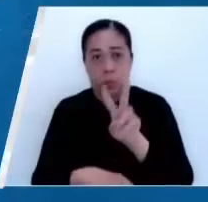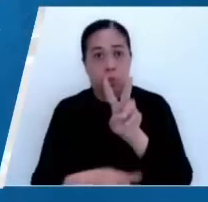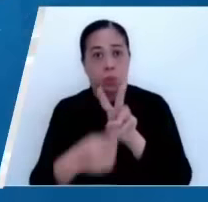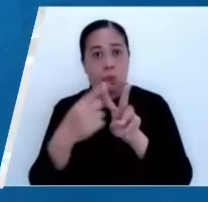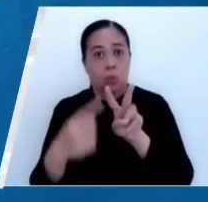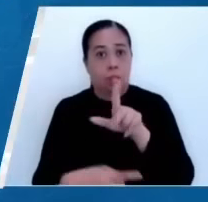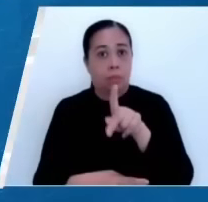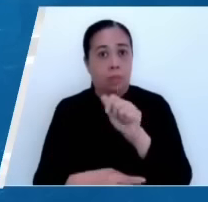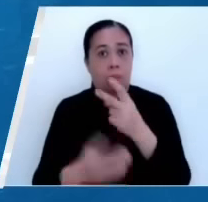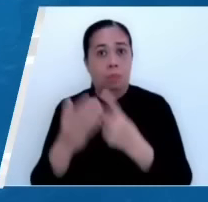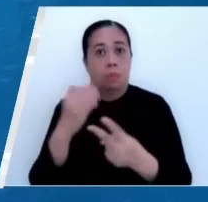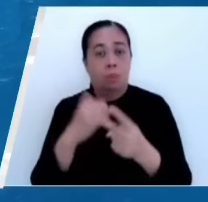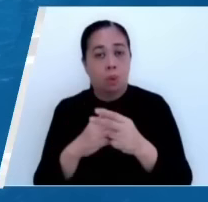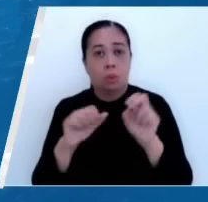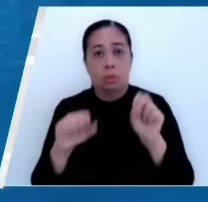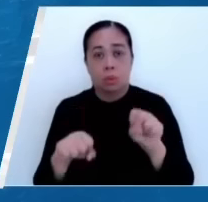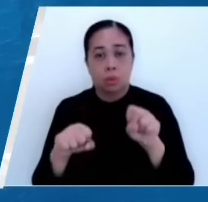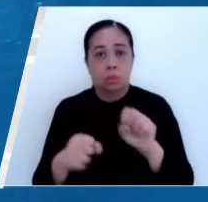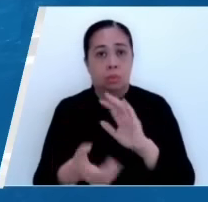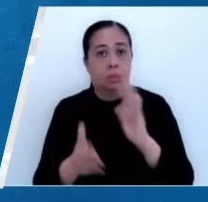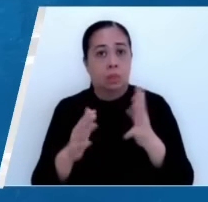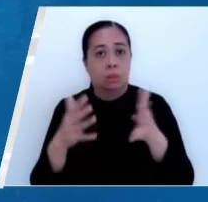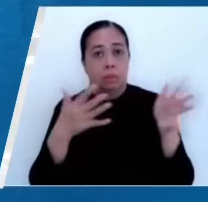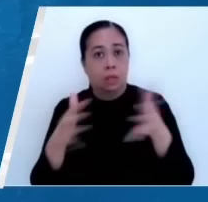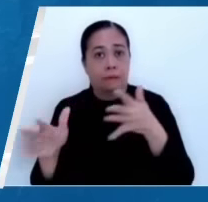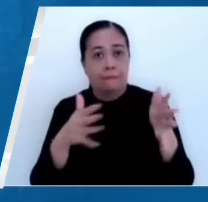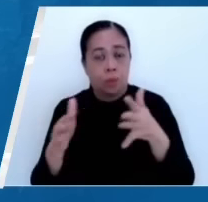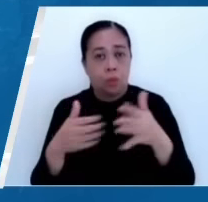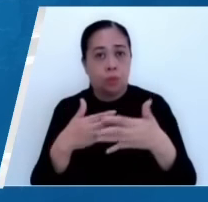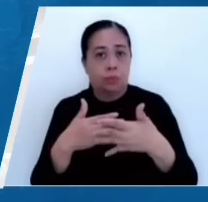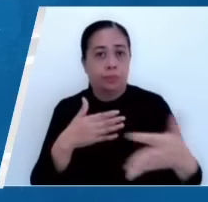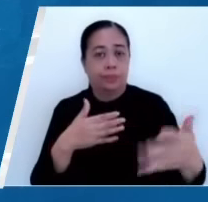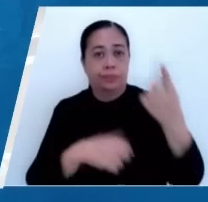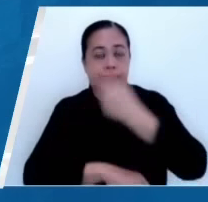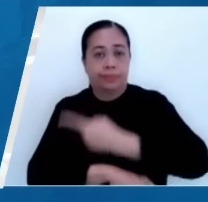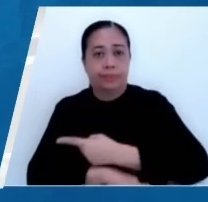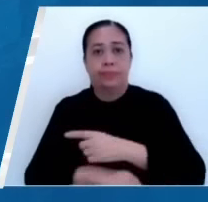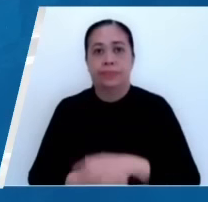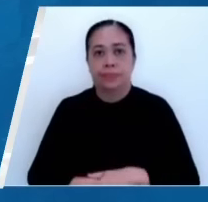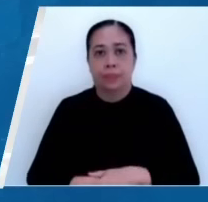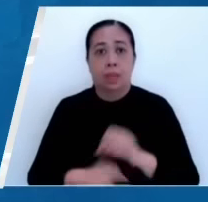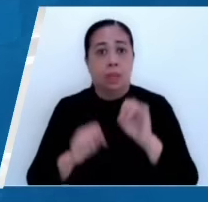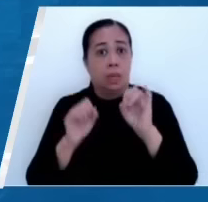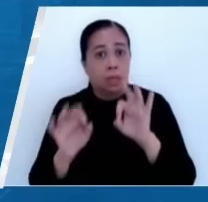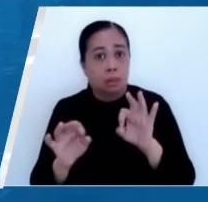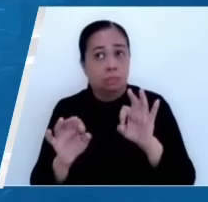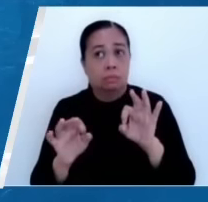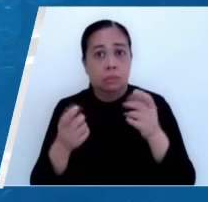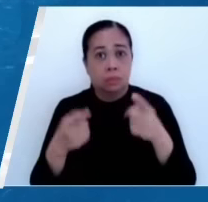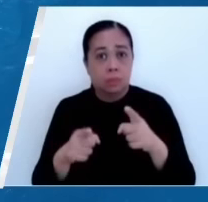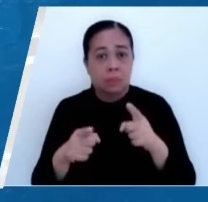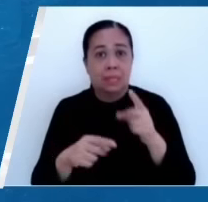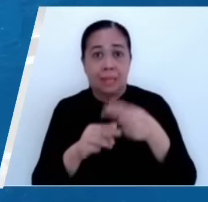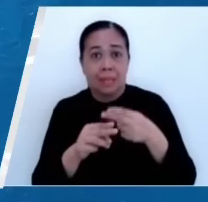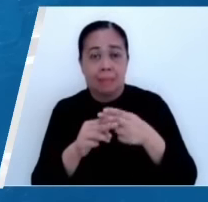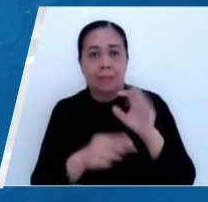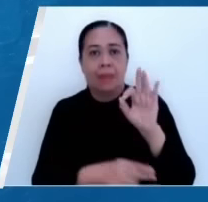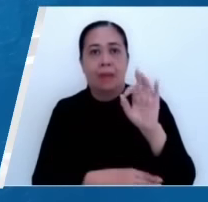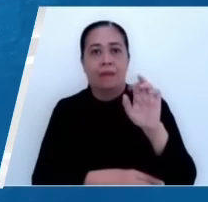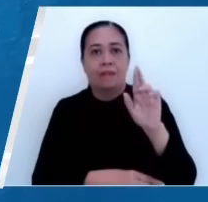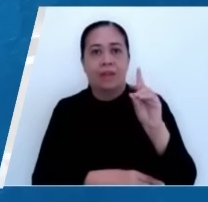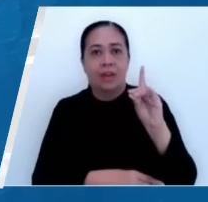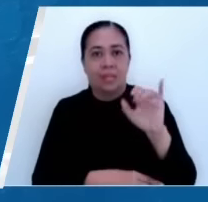parehong may posibilidad na maging bagyo sa mga susunod na araw. At sakali mang matuloy, Ferdy at Jenner ang sunod